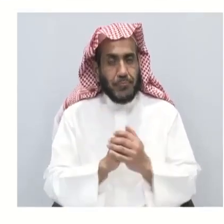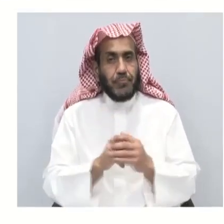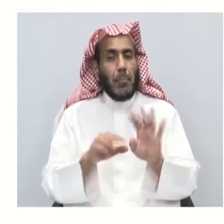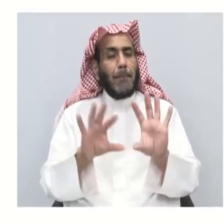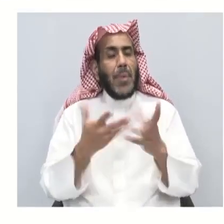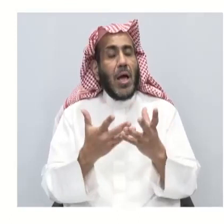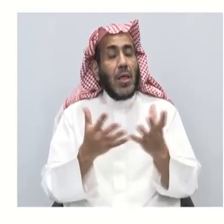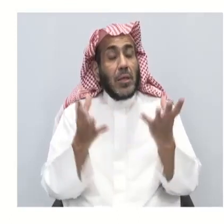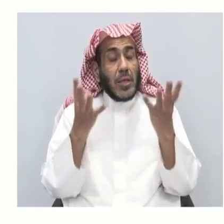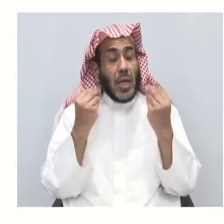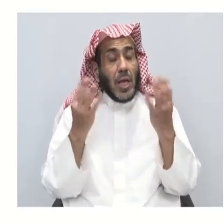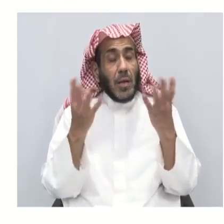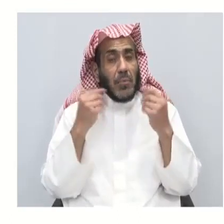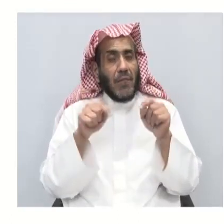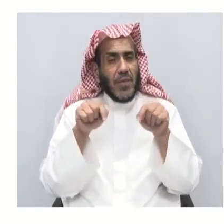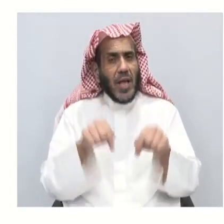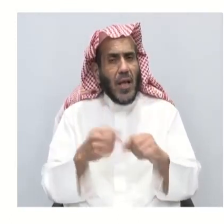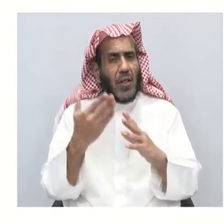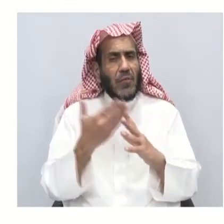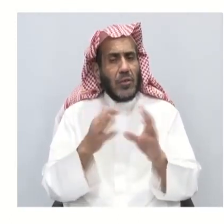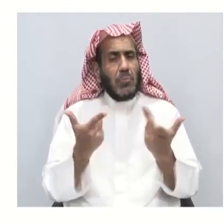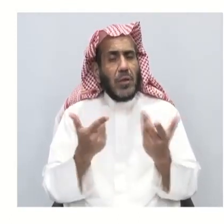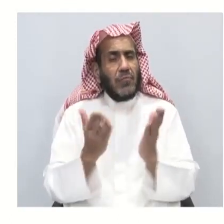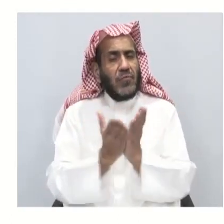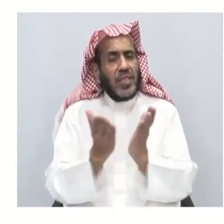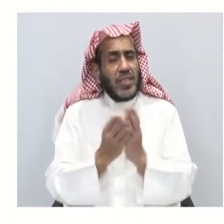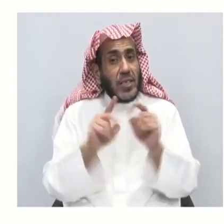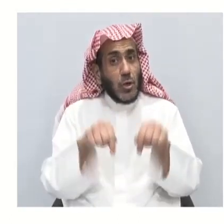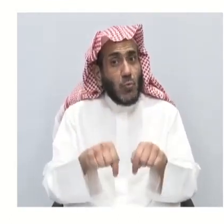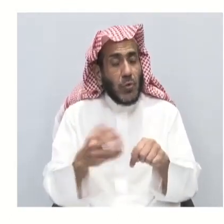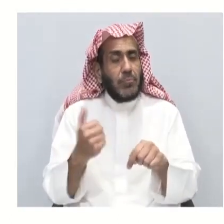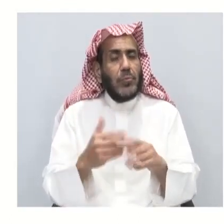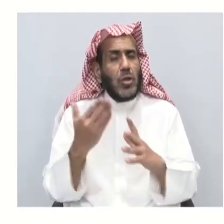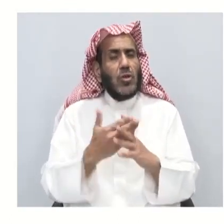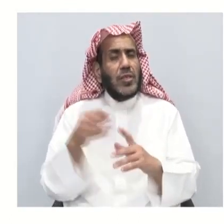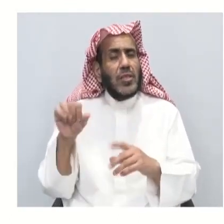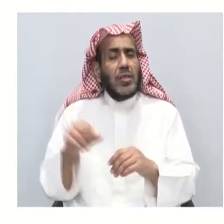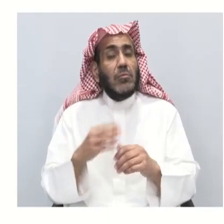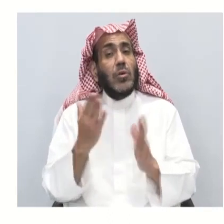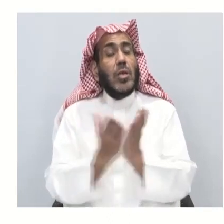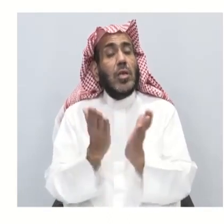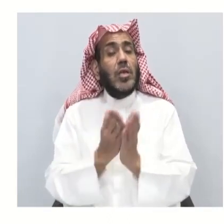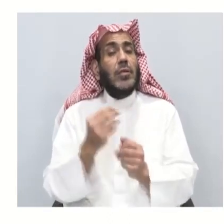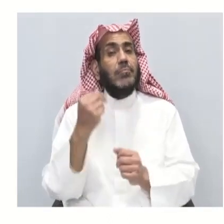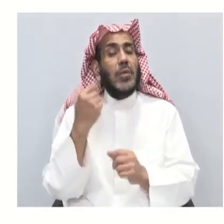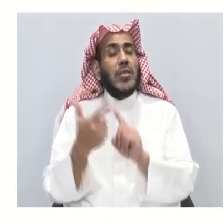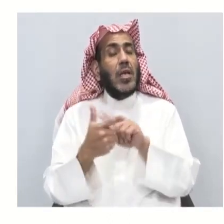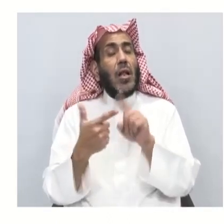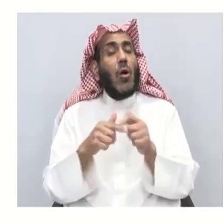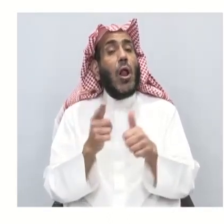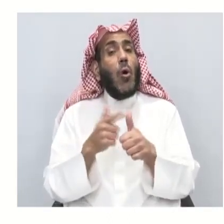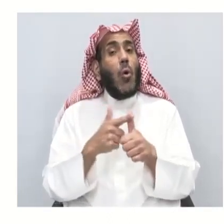ماذا تعلمنا في هذا الفصل؟ هذا الفصل لدينا درسان، الدرس الأول